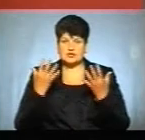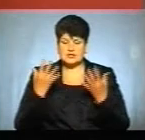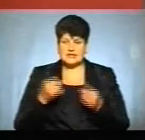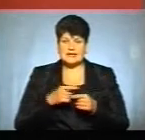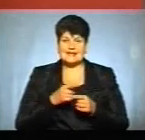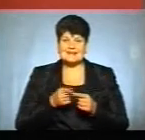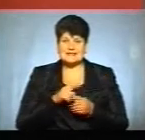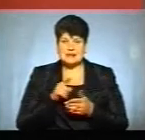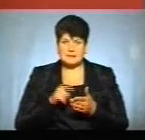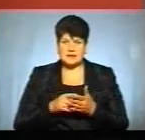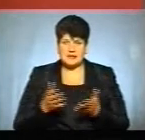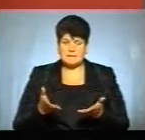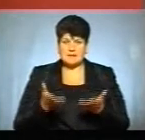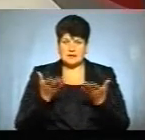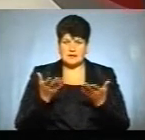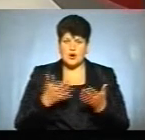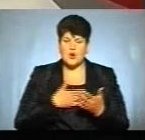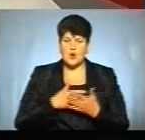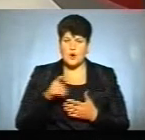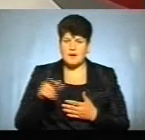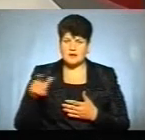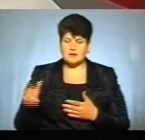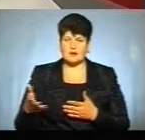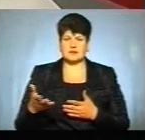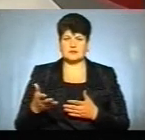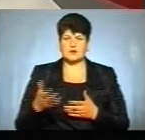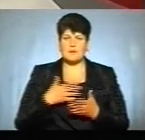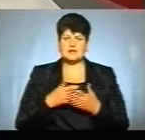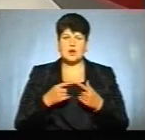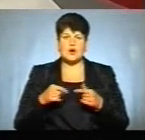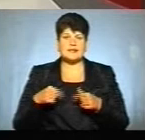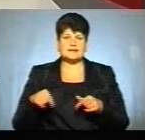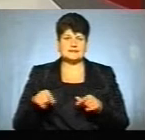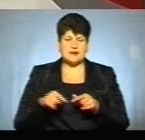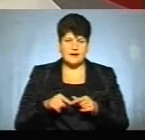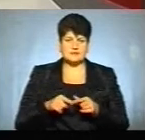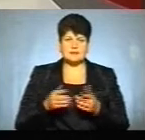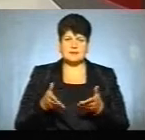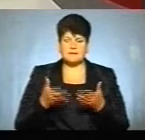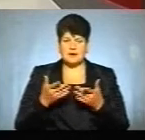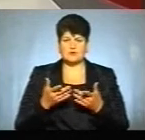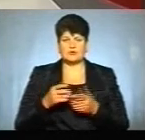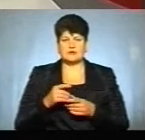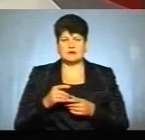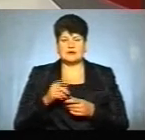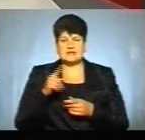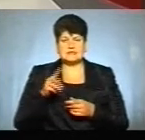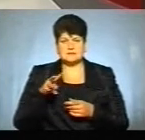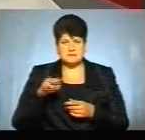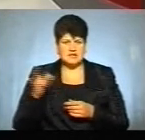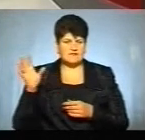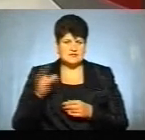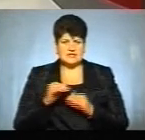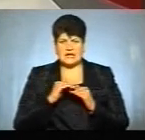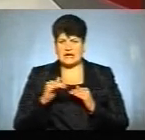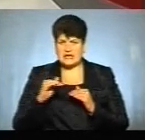питання. Піднімають громадяни, піднімає громадськість, піднімають громадські організації, піднімають засоби масової інформації всіх рівнів, і в